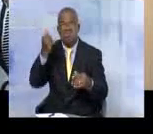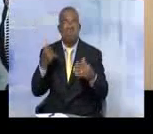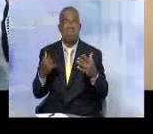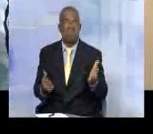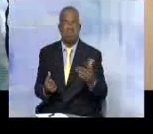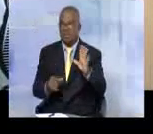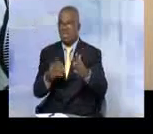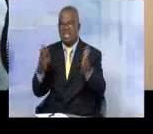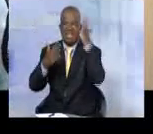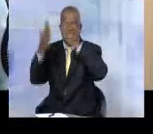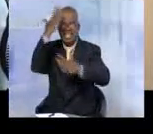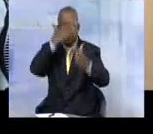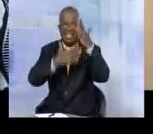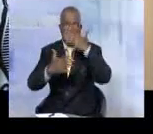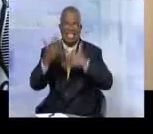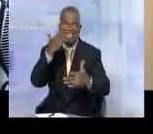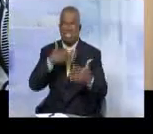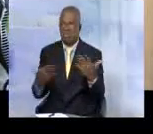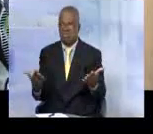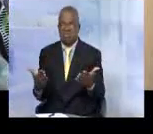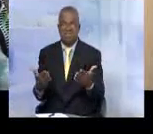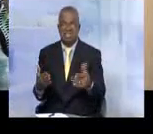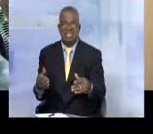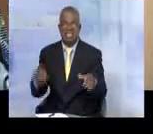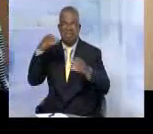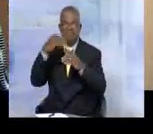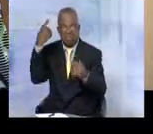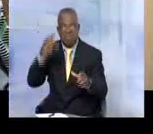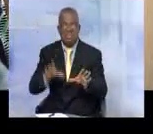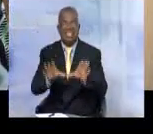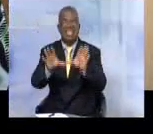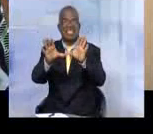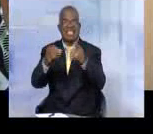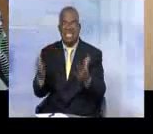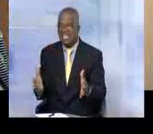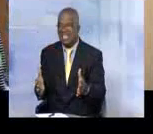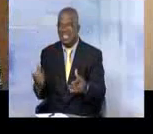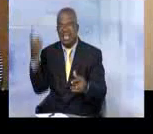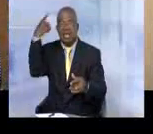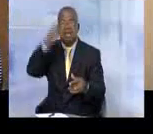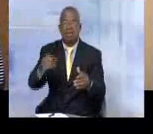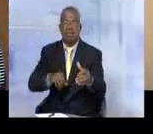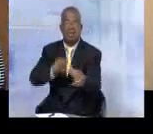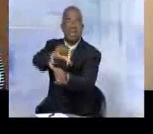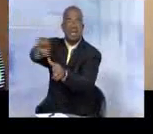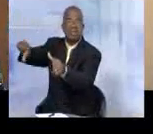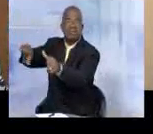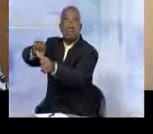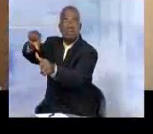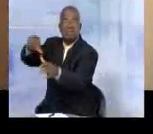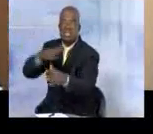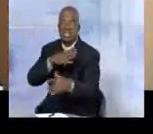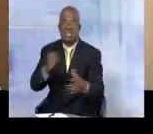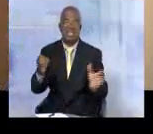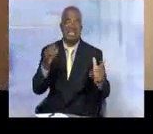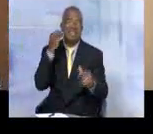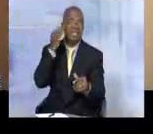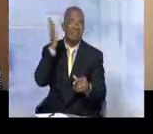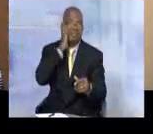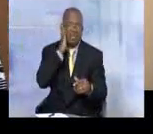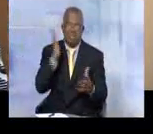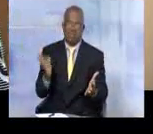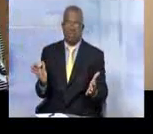des conflits au niveau des espaces. Et si nous comprenons et nous diagnostiquons bien les germes de conflits, nous pourrons peut-être